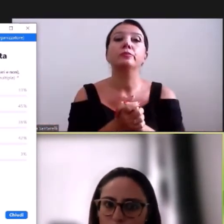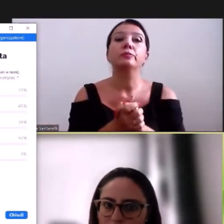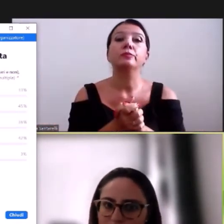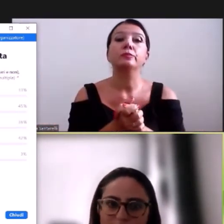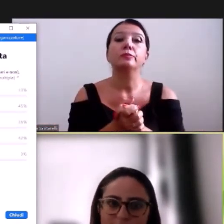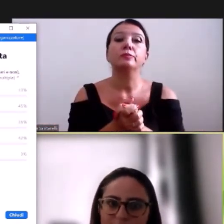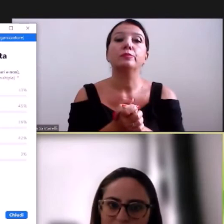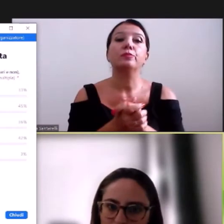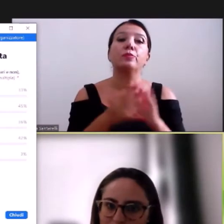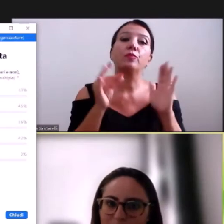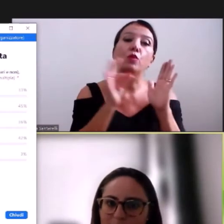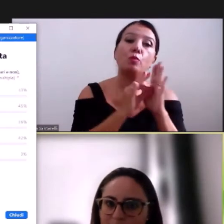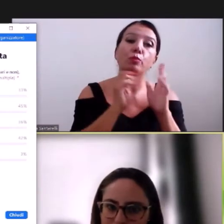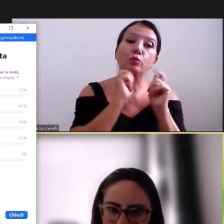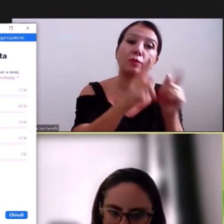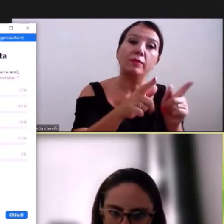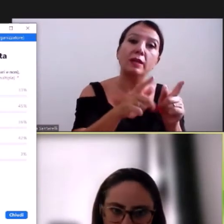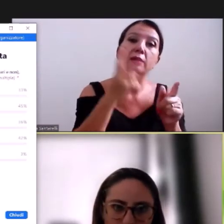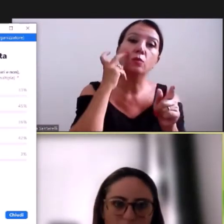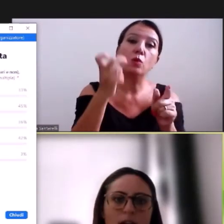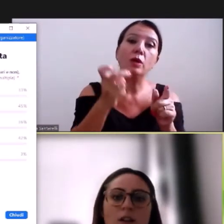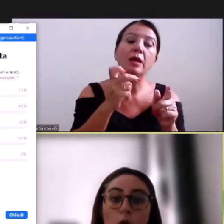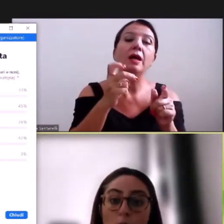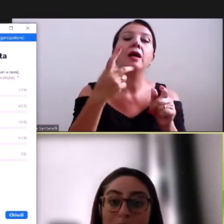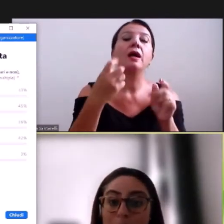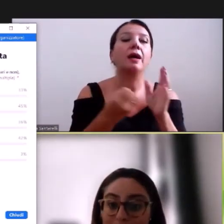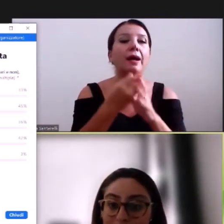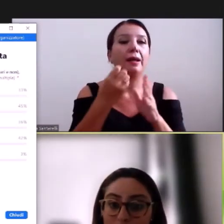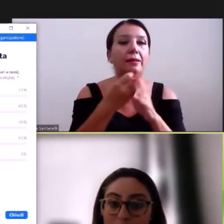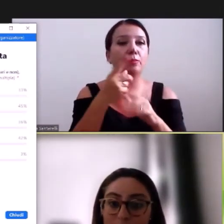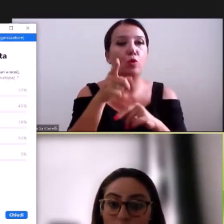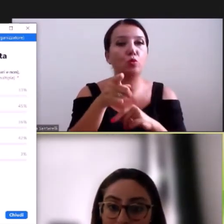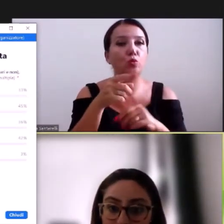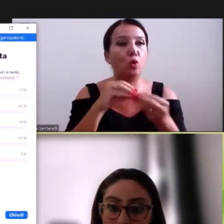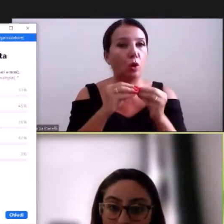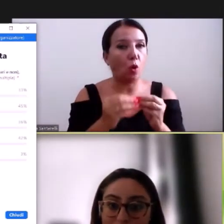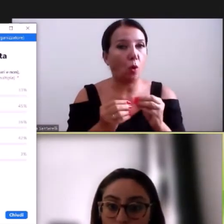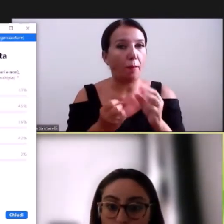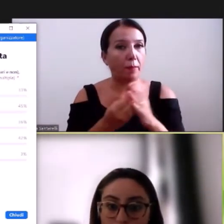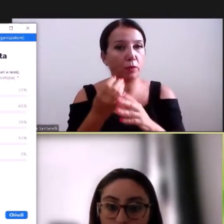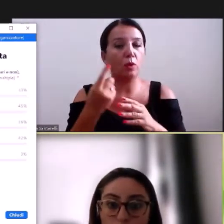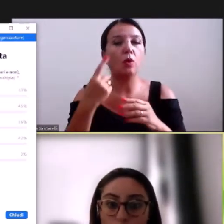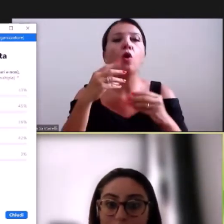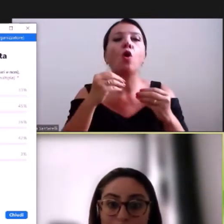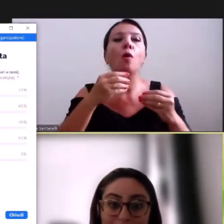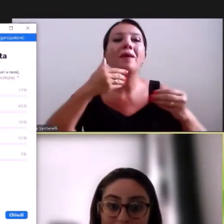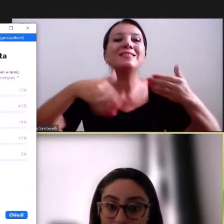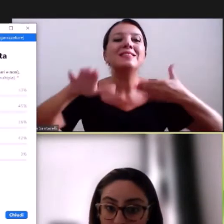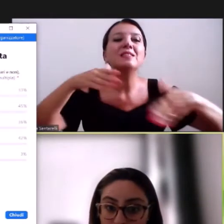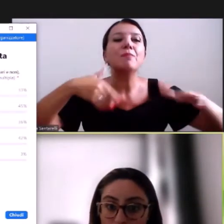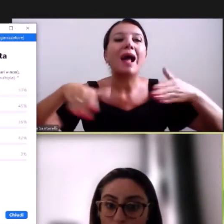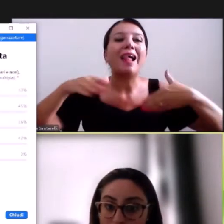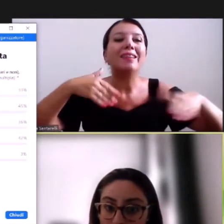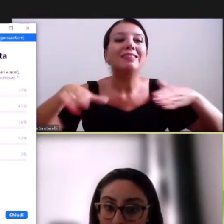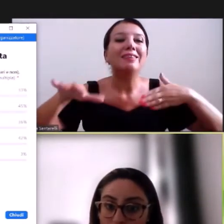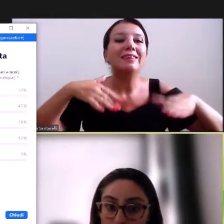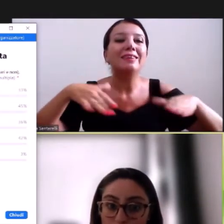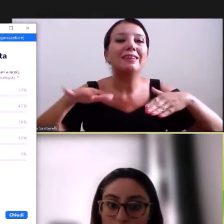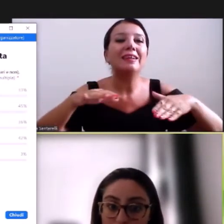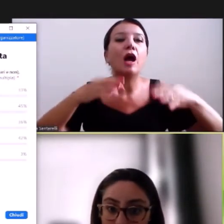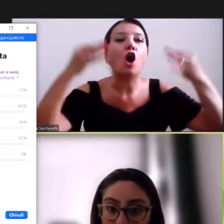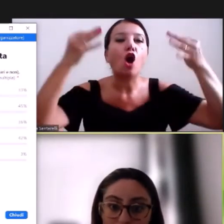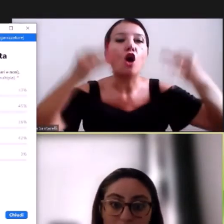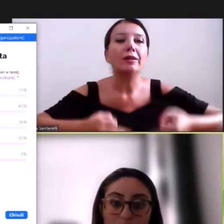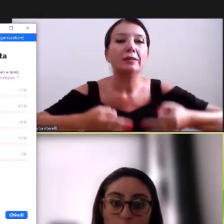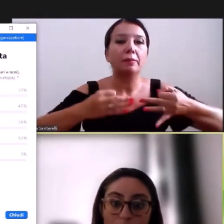nel punto vendita, sia relativamente alle caratteristiche dei produttori, su come smaltire, in particolare il 45% su come smaltire correttamente i